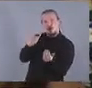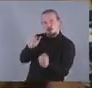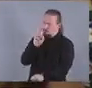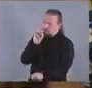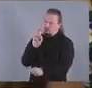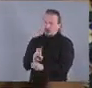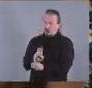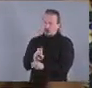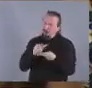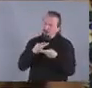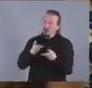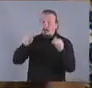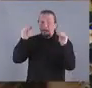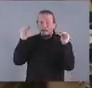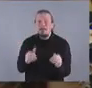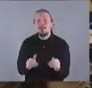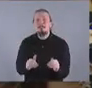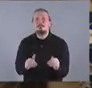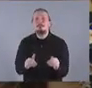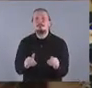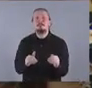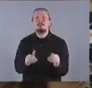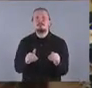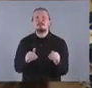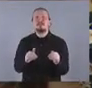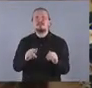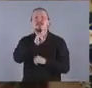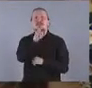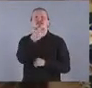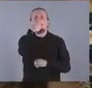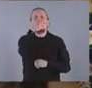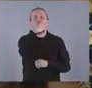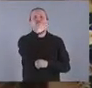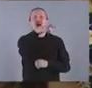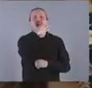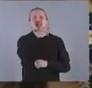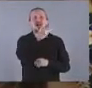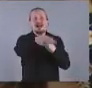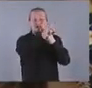ce vœu malgré les réponses qui ont pu être apportées suite à la question orale de notre collègue. Je vous remercie.